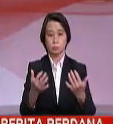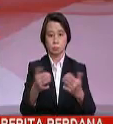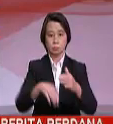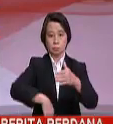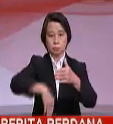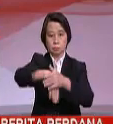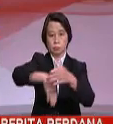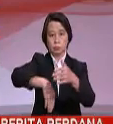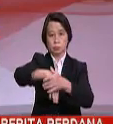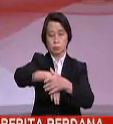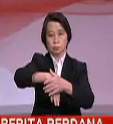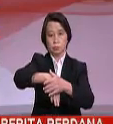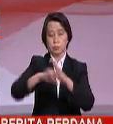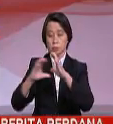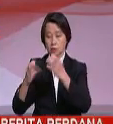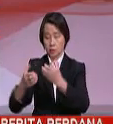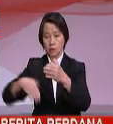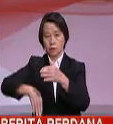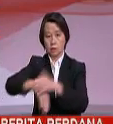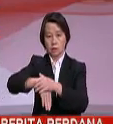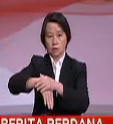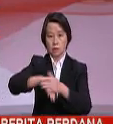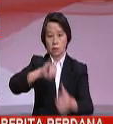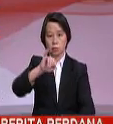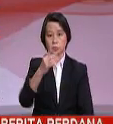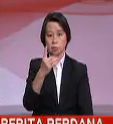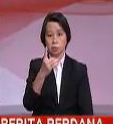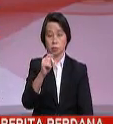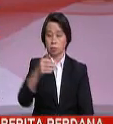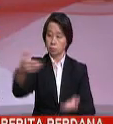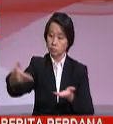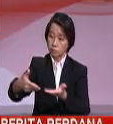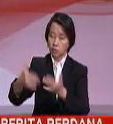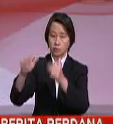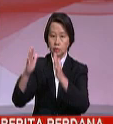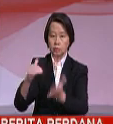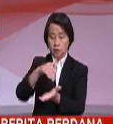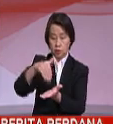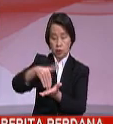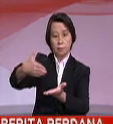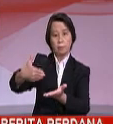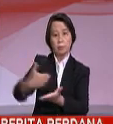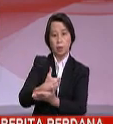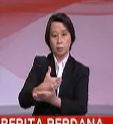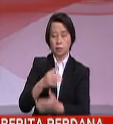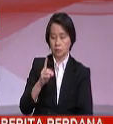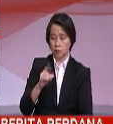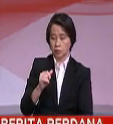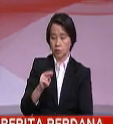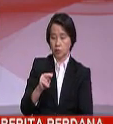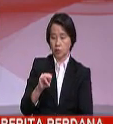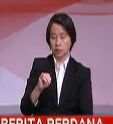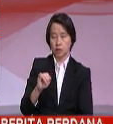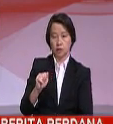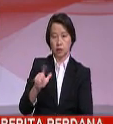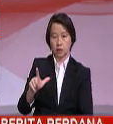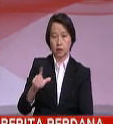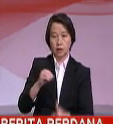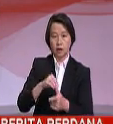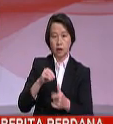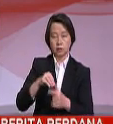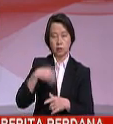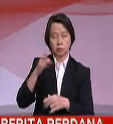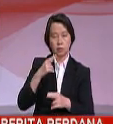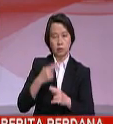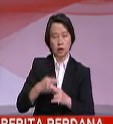Perkembangan bola sepak, kelab bola sepak Johor Darul Ta'zim JDT memperkenalkan pemain tengah baru mereka, Daniel Amir Nur Hisham atau lebih